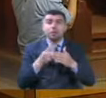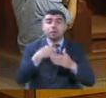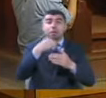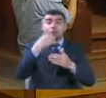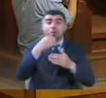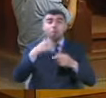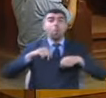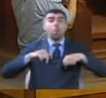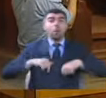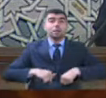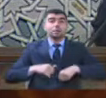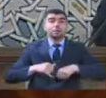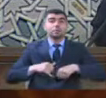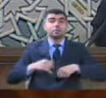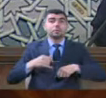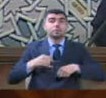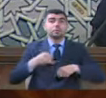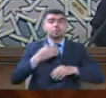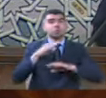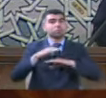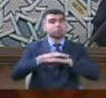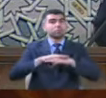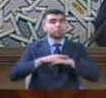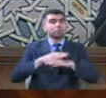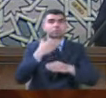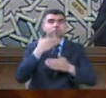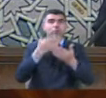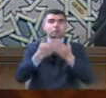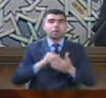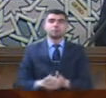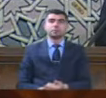بالباتونة لاختيار منازل. شكرا سيدنا.